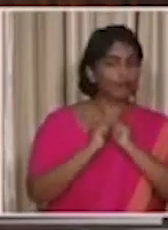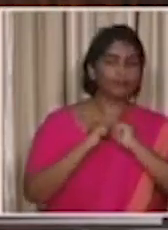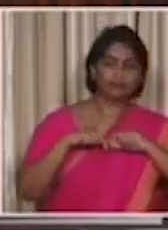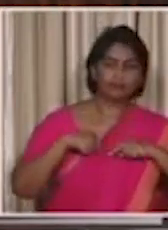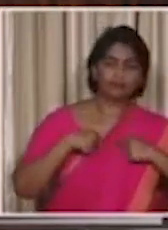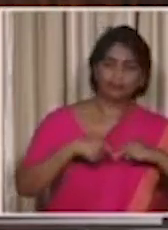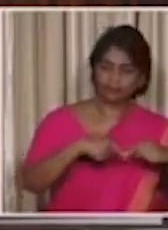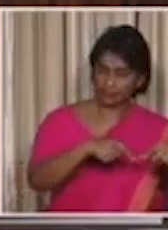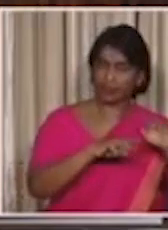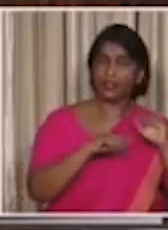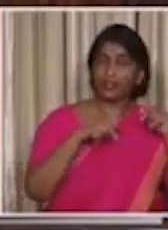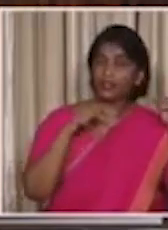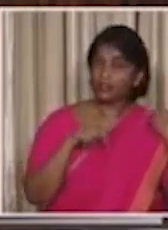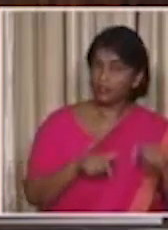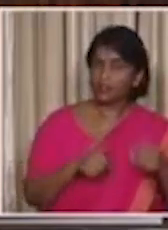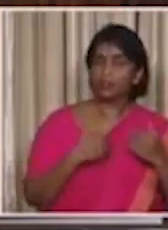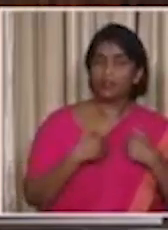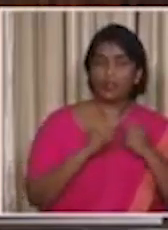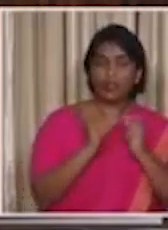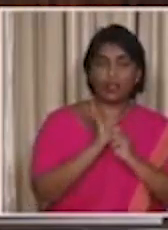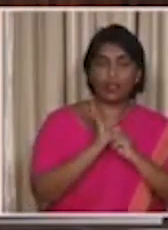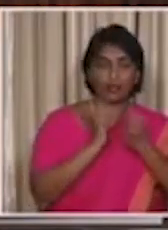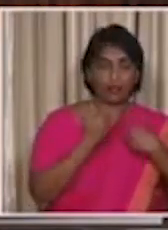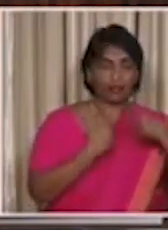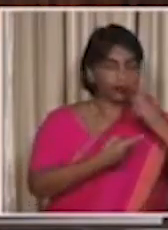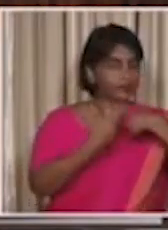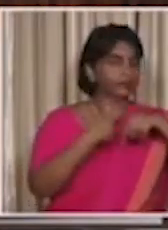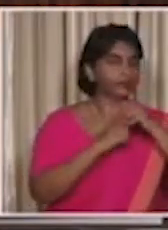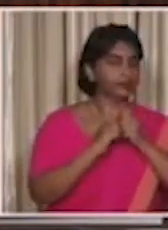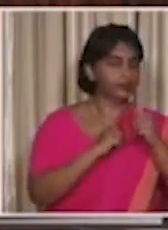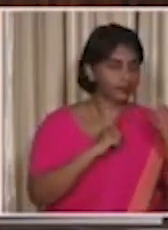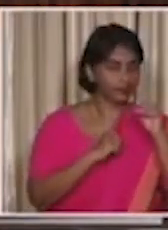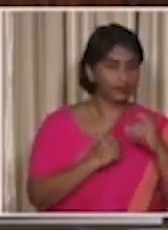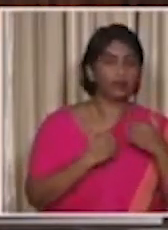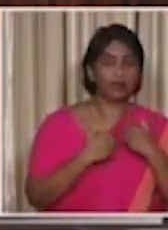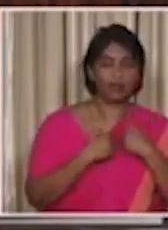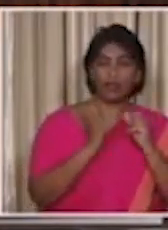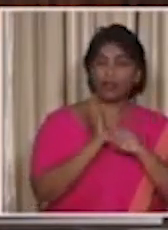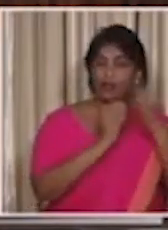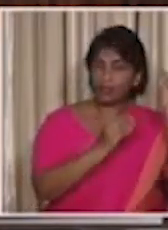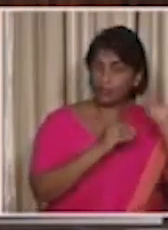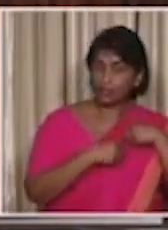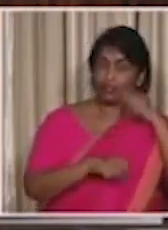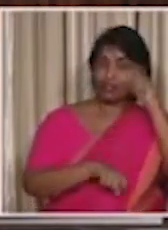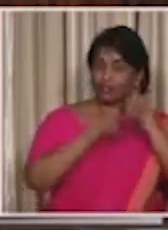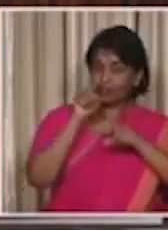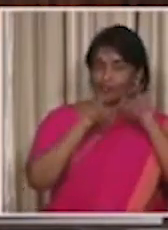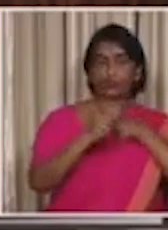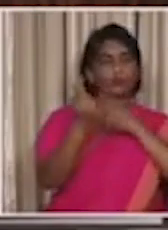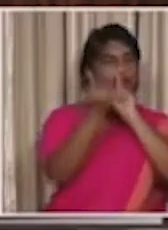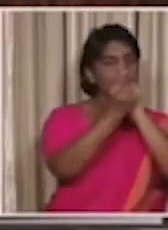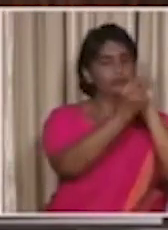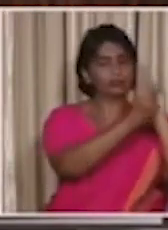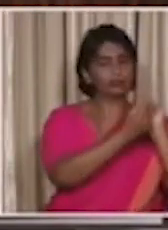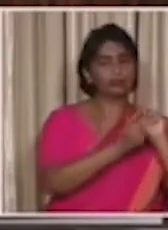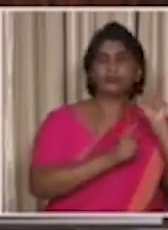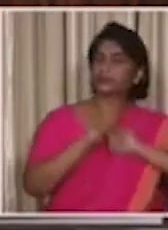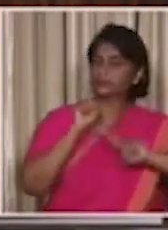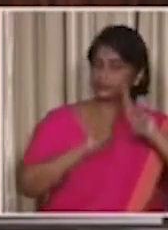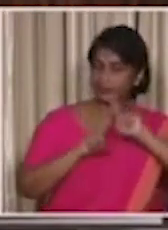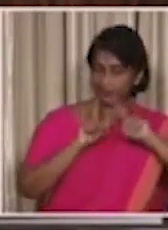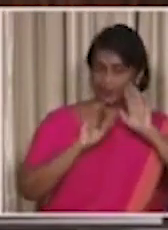ආරම්භ කරා. දැන් අපි ණය ප්‍රතිව්‍යගත කිරීම සඳහා අපට ණය දුන් පාර්ශ්වයන් සමග සාකච්ඡා පවත්වමින්